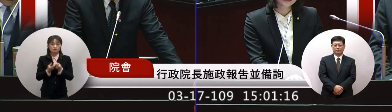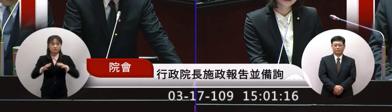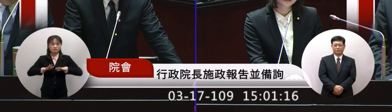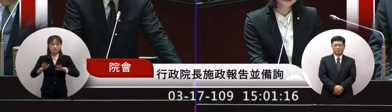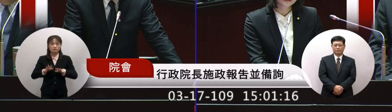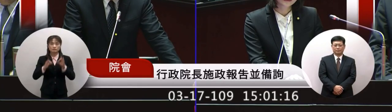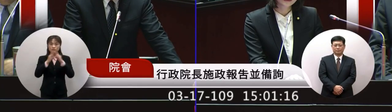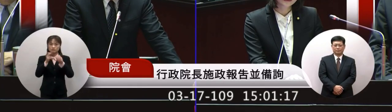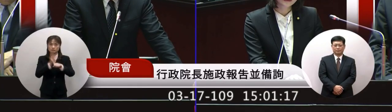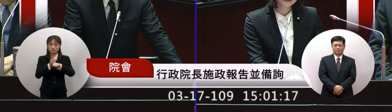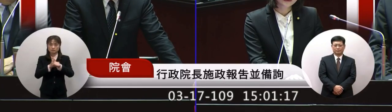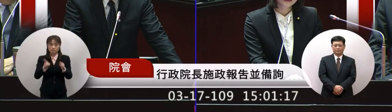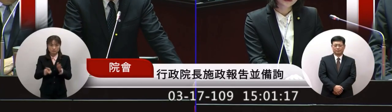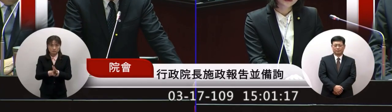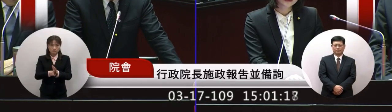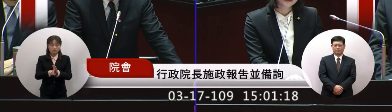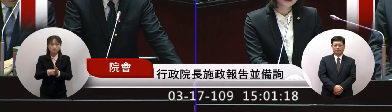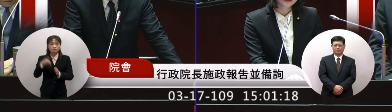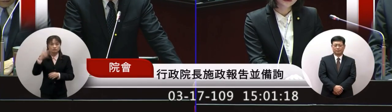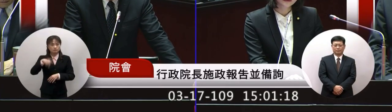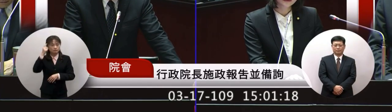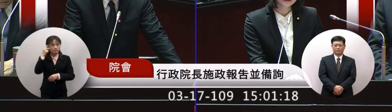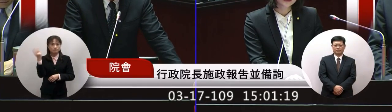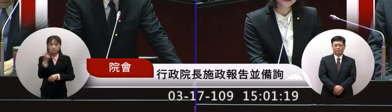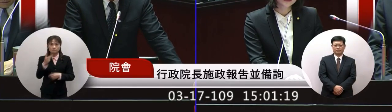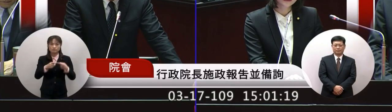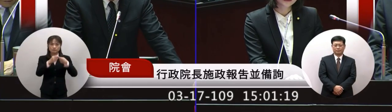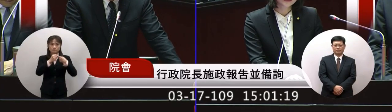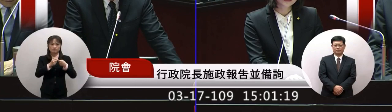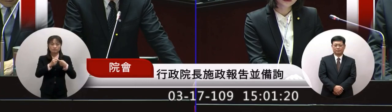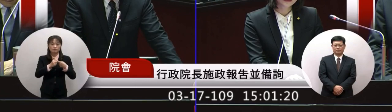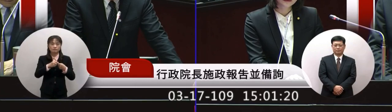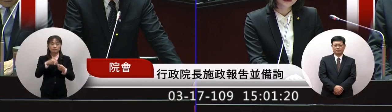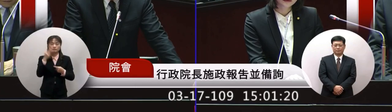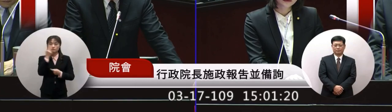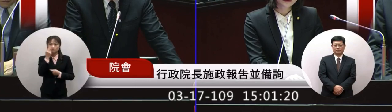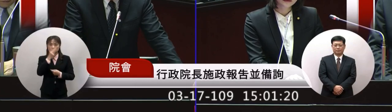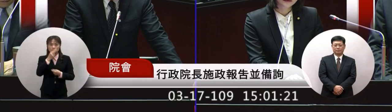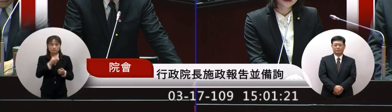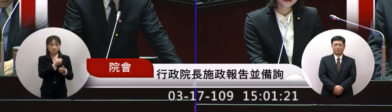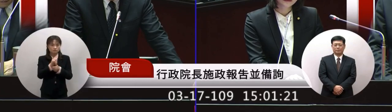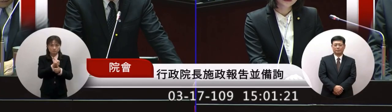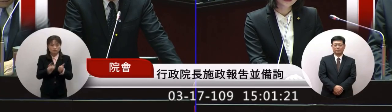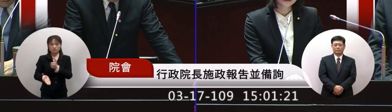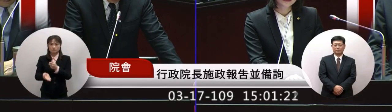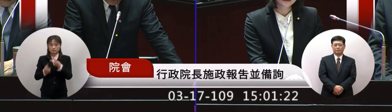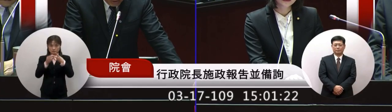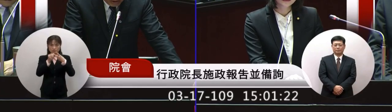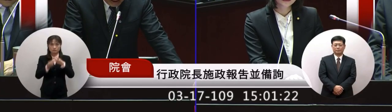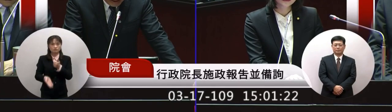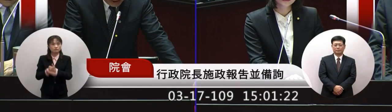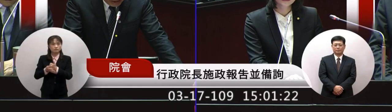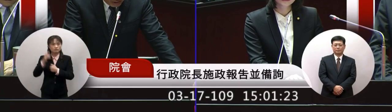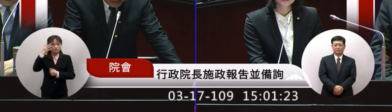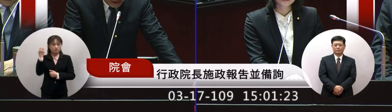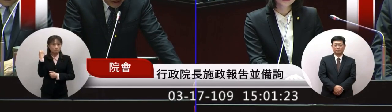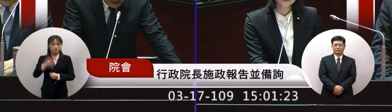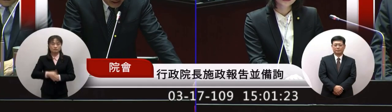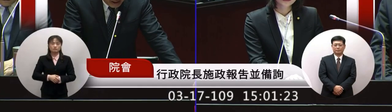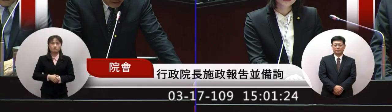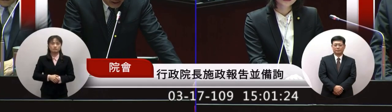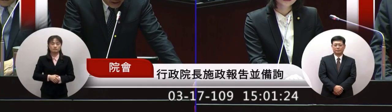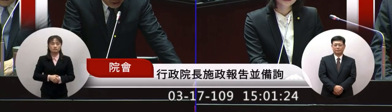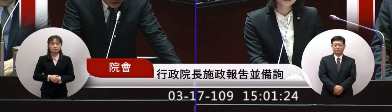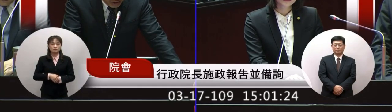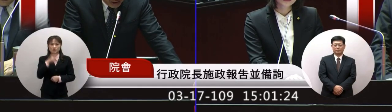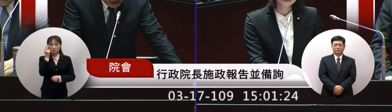大概两个概念，第一个就是风险控管，那鼓励创新。那对于这个相关的风险控管，是我们